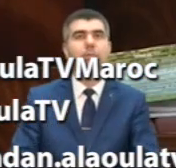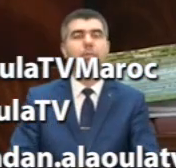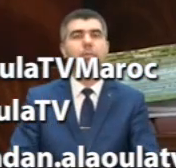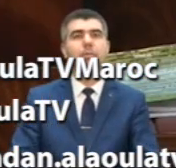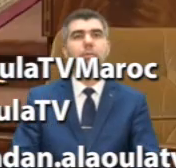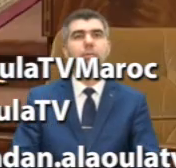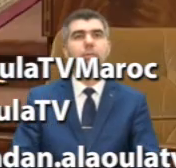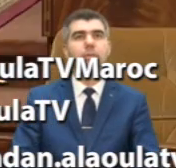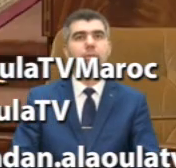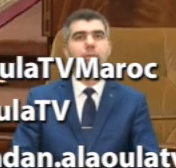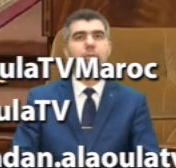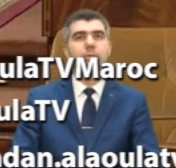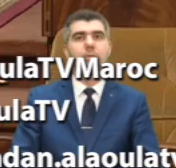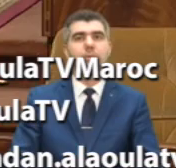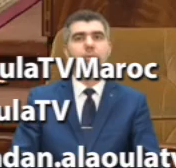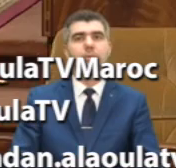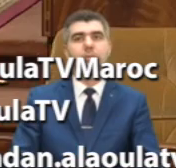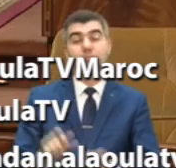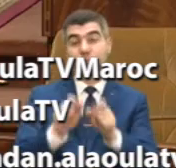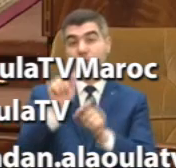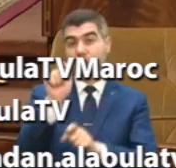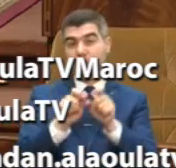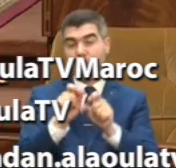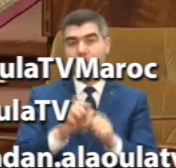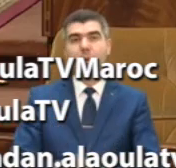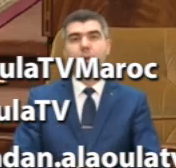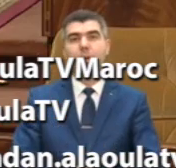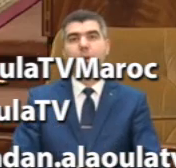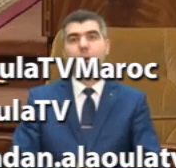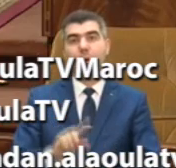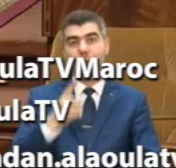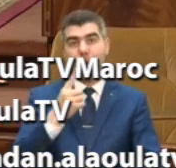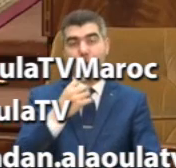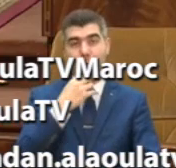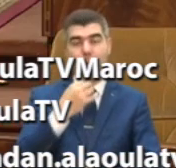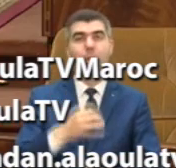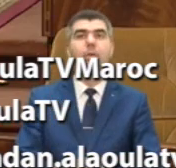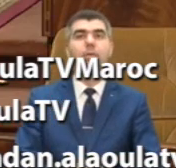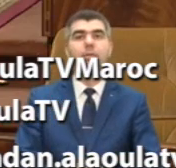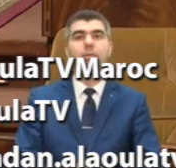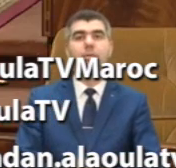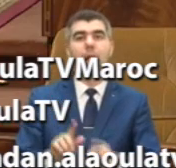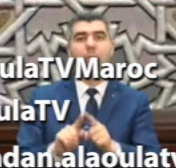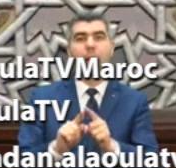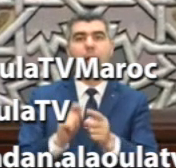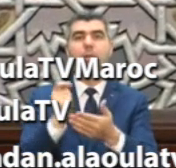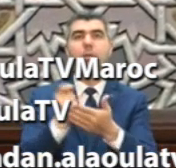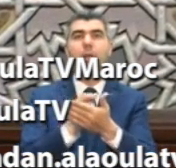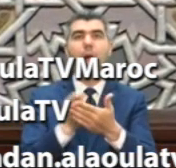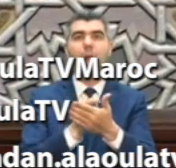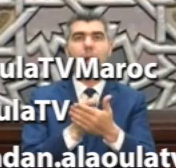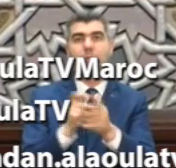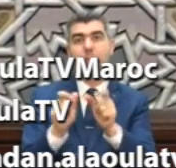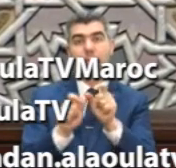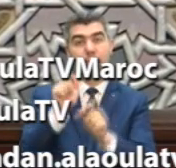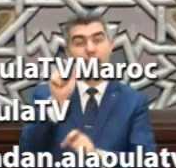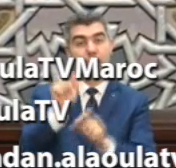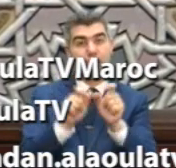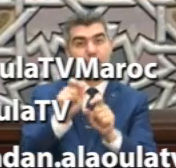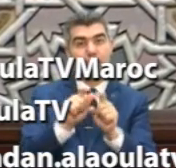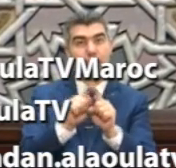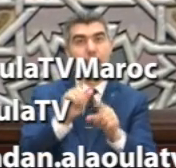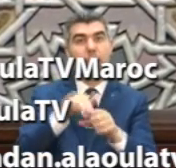السيدة الأمينة. في السيدات والسادة، أود الإشارة فقط فيما يخص طلبات المقدمة من لدن السيدات والسادة